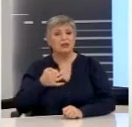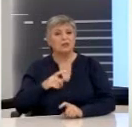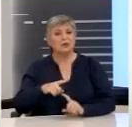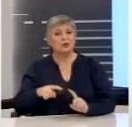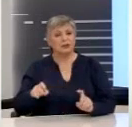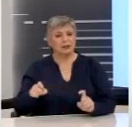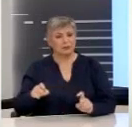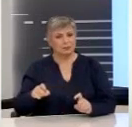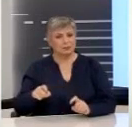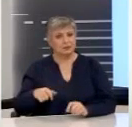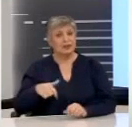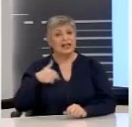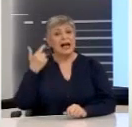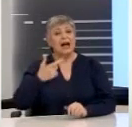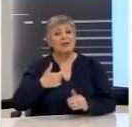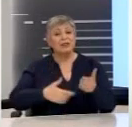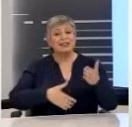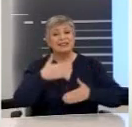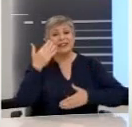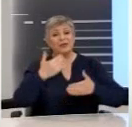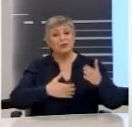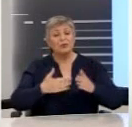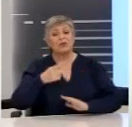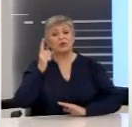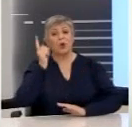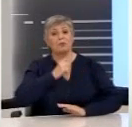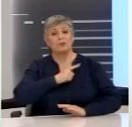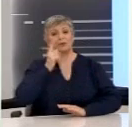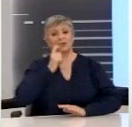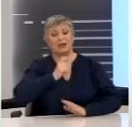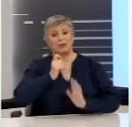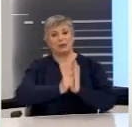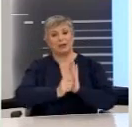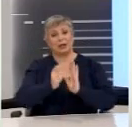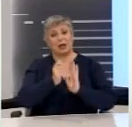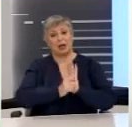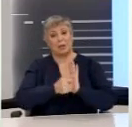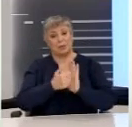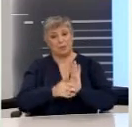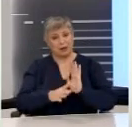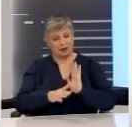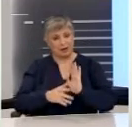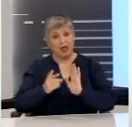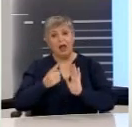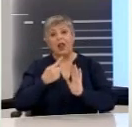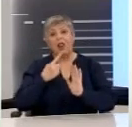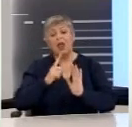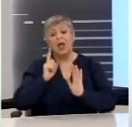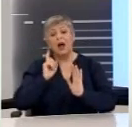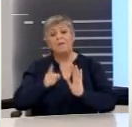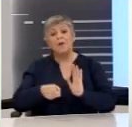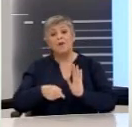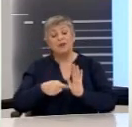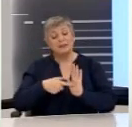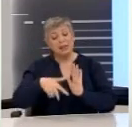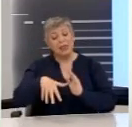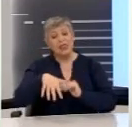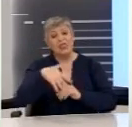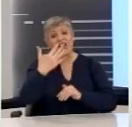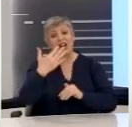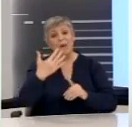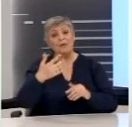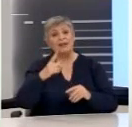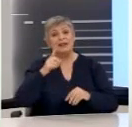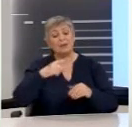Τα ψεύδι που έγραφαν τους υποχρεώνει. Καταχώρηση εντός 15 ημερών από τις επιδόσεις τελεσίδησης από